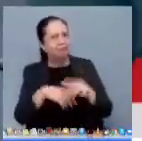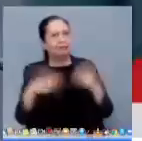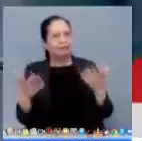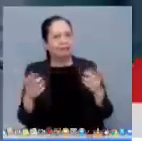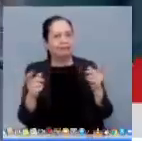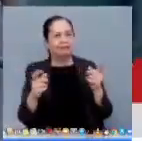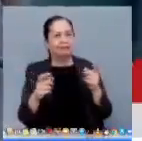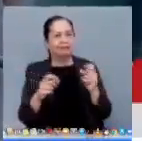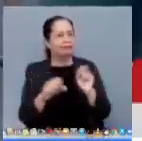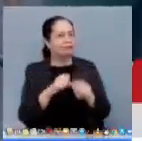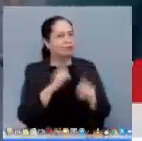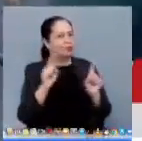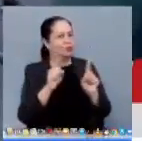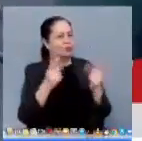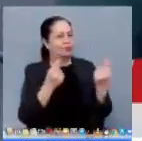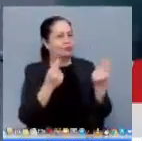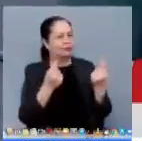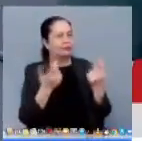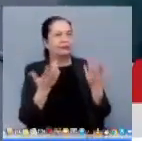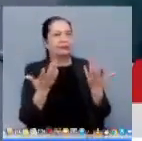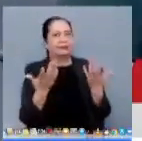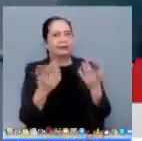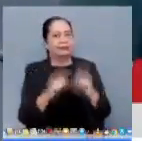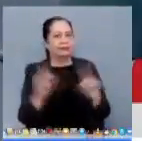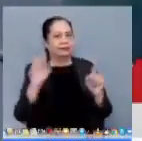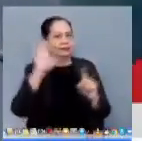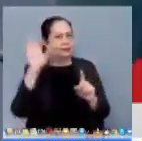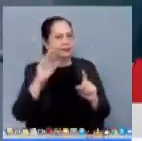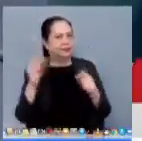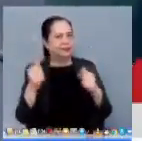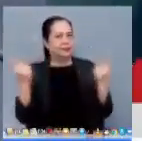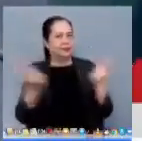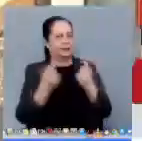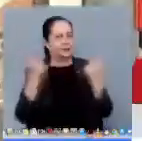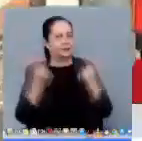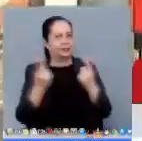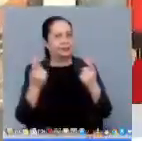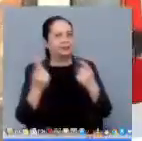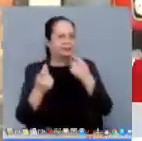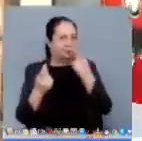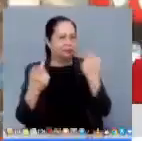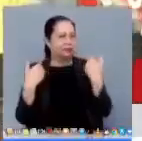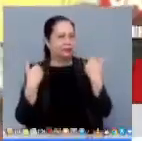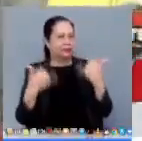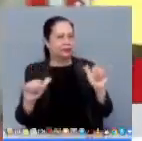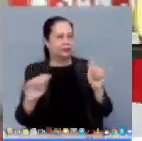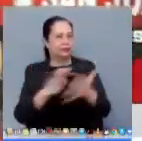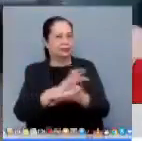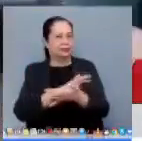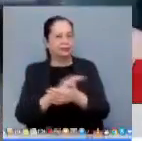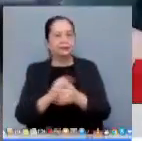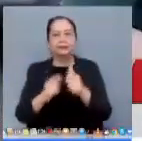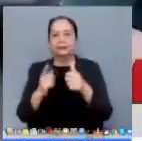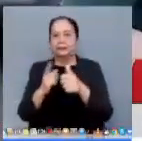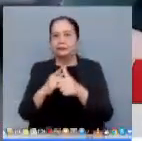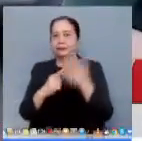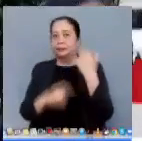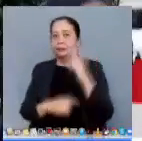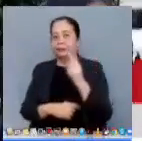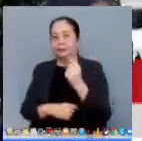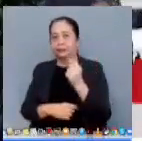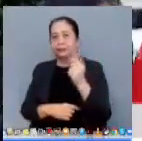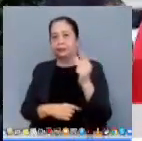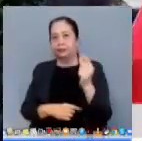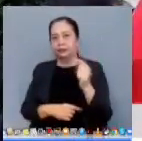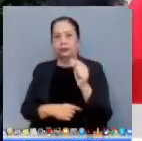bang magiging kaibahan dito po sa pagdirimang natin ng pista sa gitna ng pandemya? Una sa lahat, noong 2020 at 2021, hindi ho